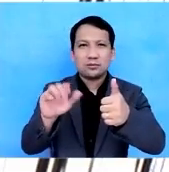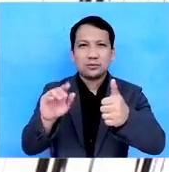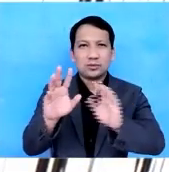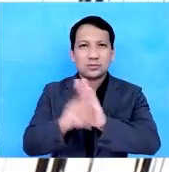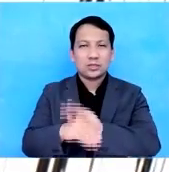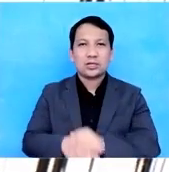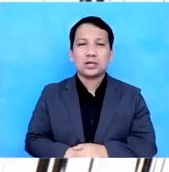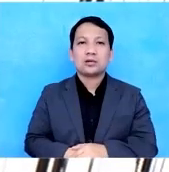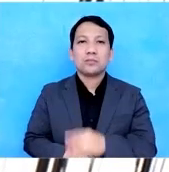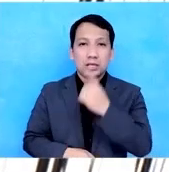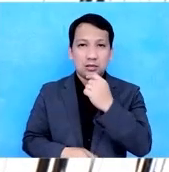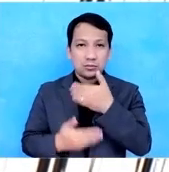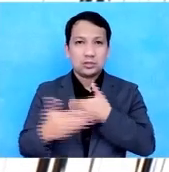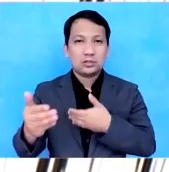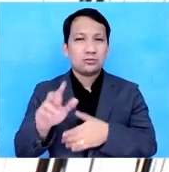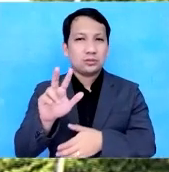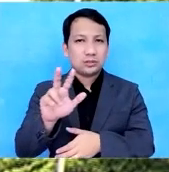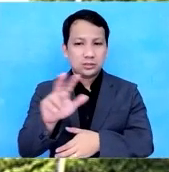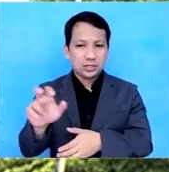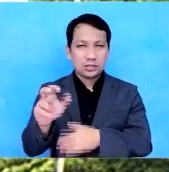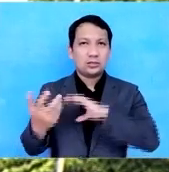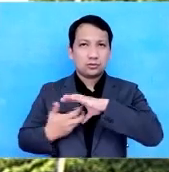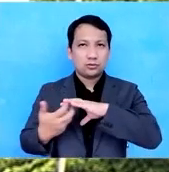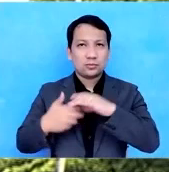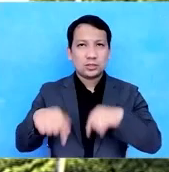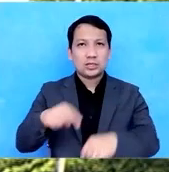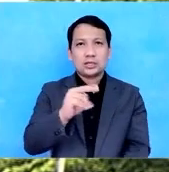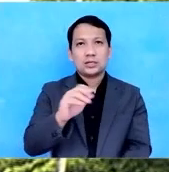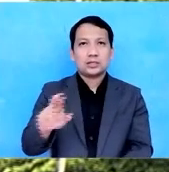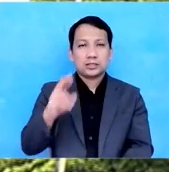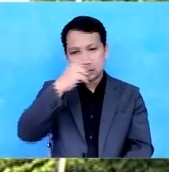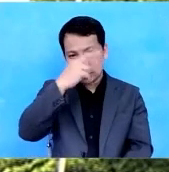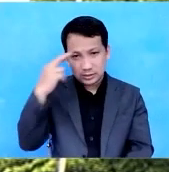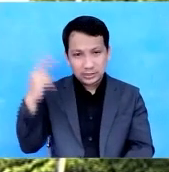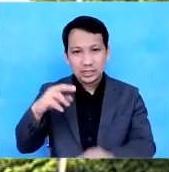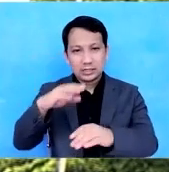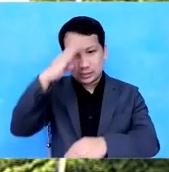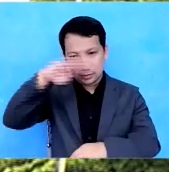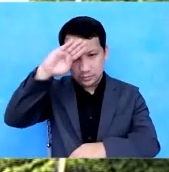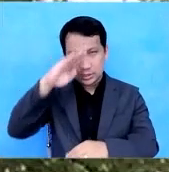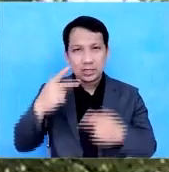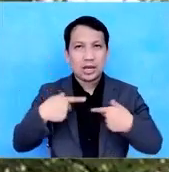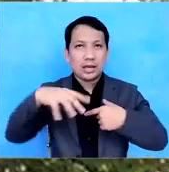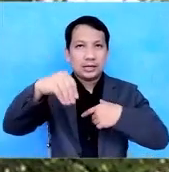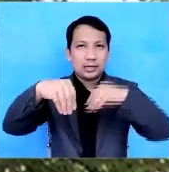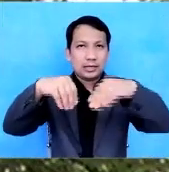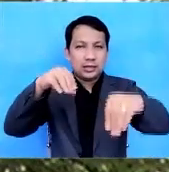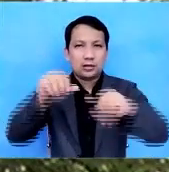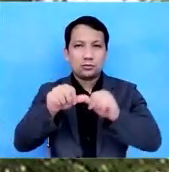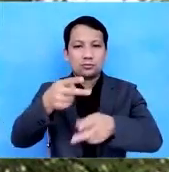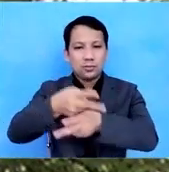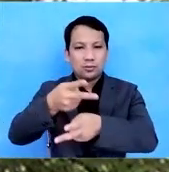Sa unang red alert, umabot sa 300,000 customers sa Metro Manila, Rizal at Cavite ang naapektuhan. Patuloy raw nilang babantayan